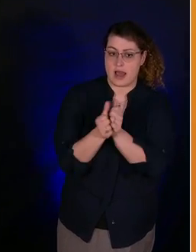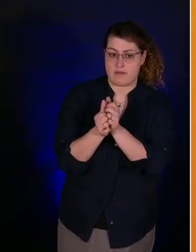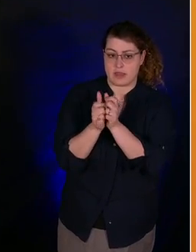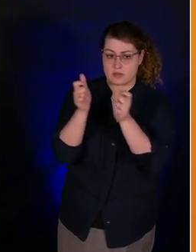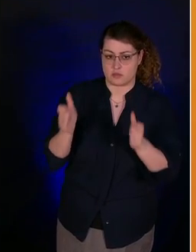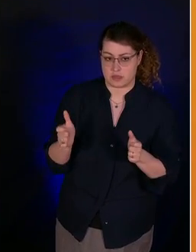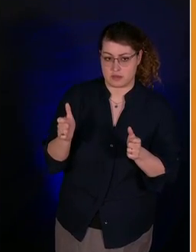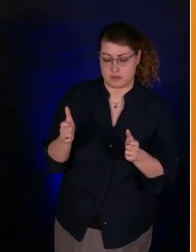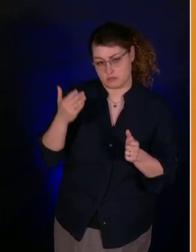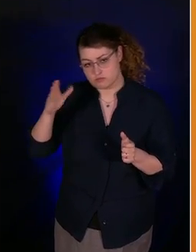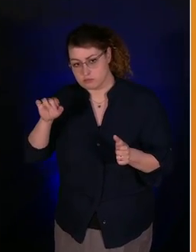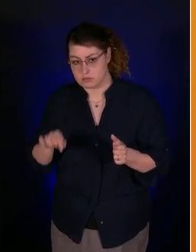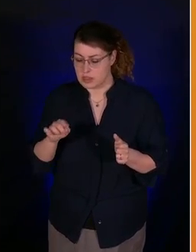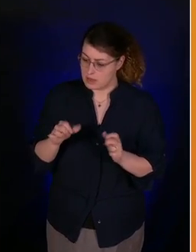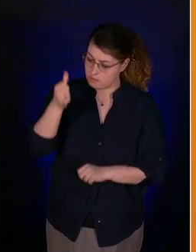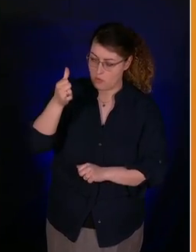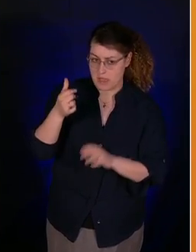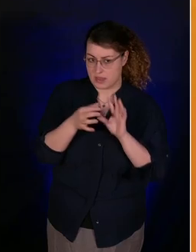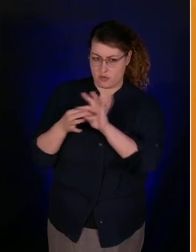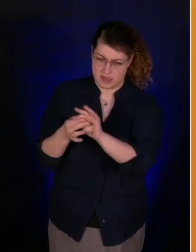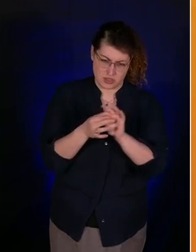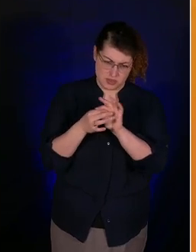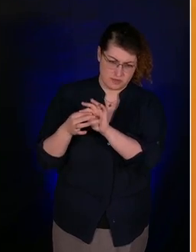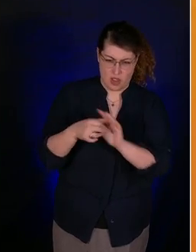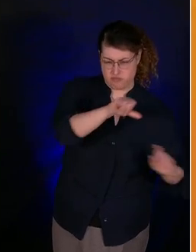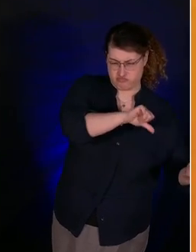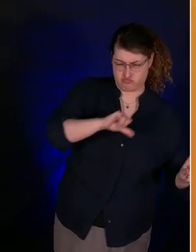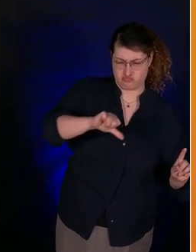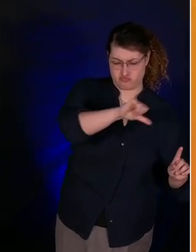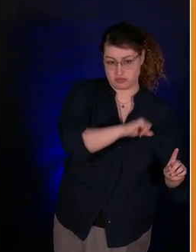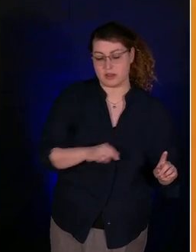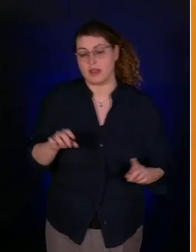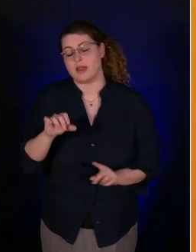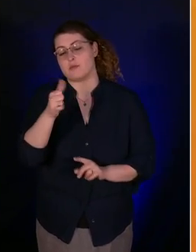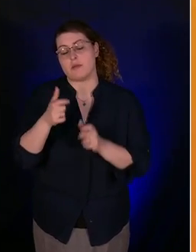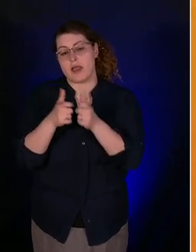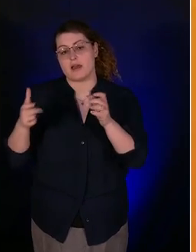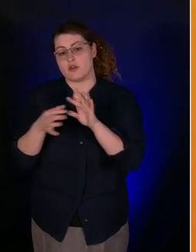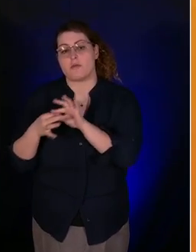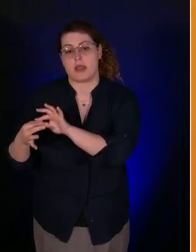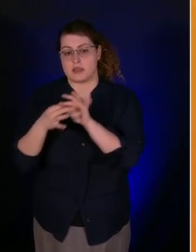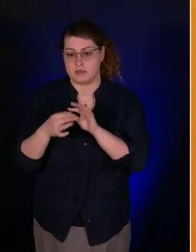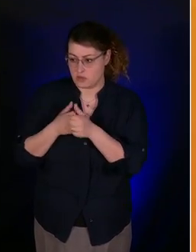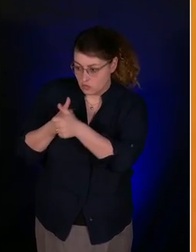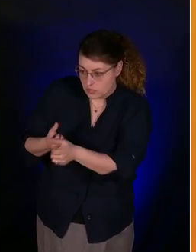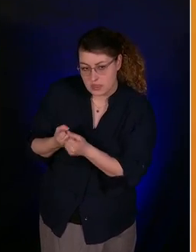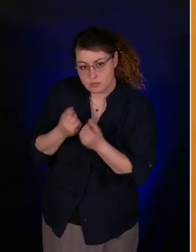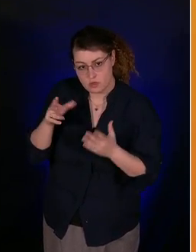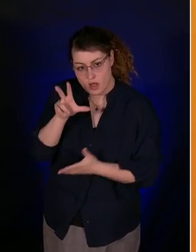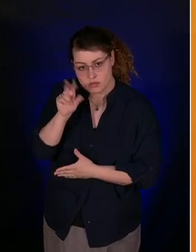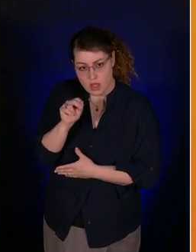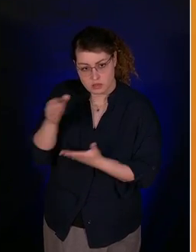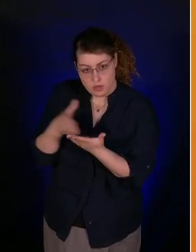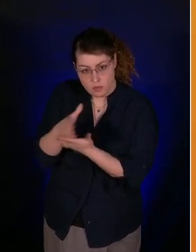Forêt-Bois, première coopérative forestière de France, porte sur la réalisation d'une trentaine de projets labellisés bas